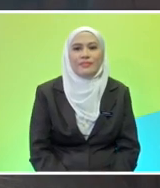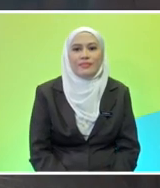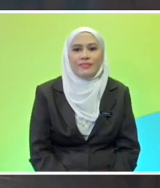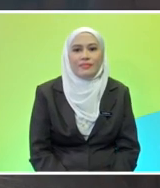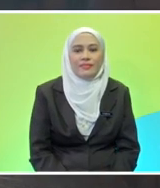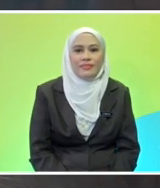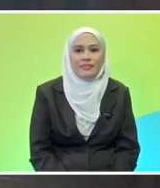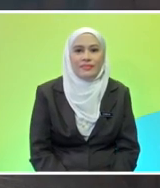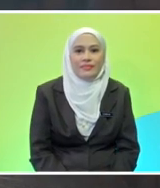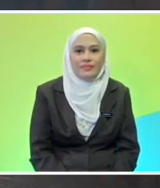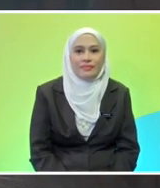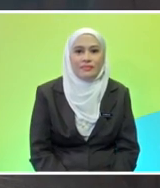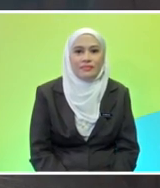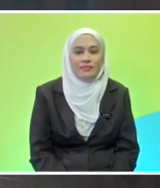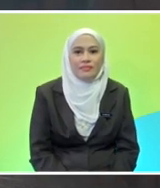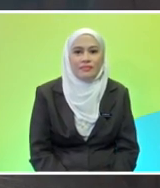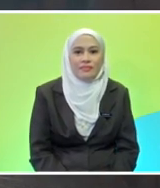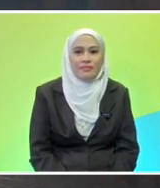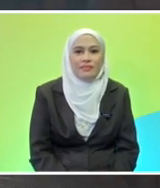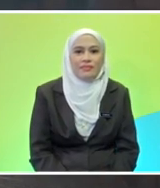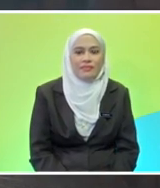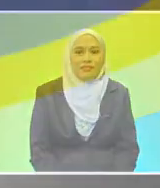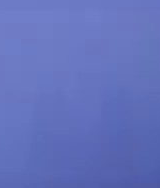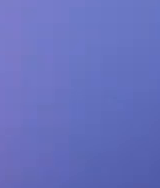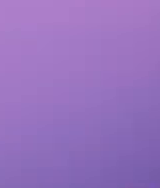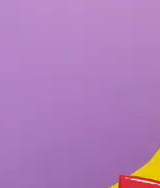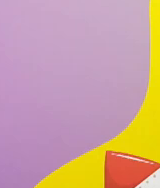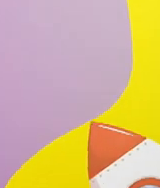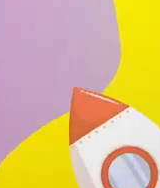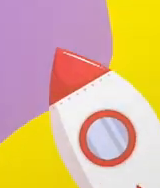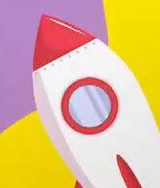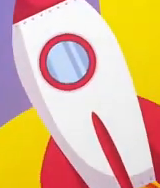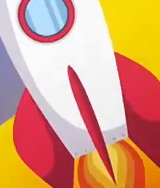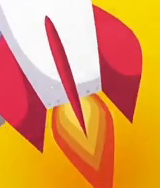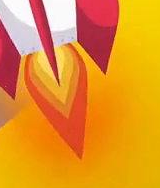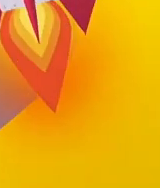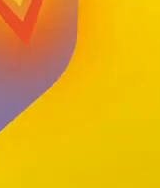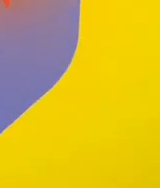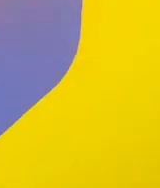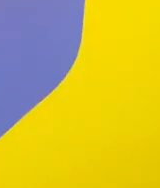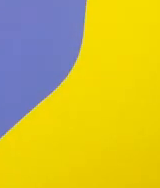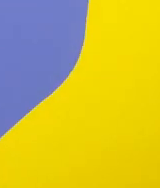sam, al guli guli guli guli, ram sam sam, aram sam sam, aram sam sam.